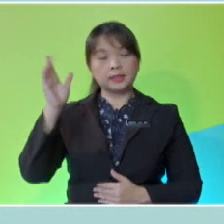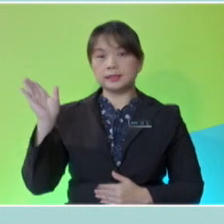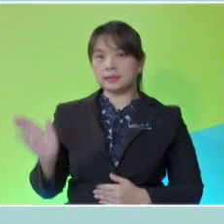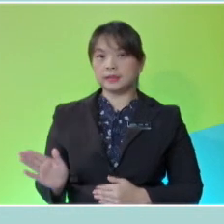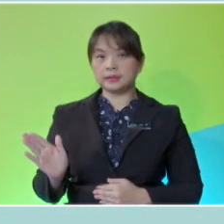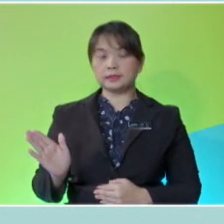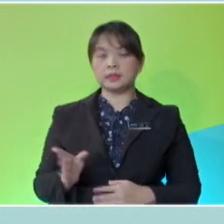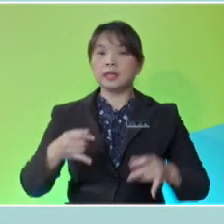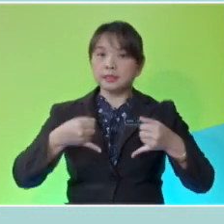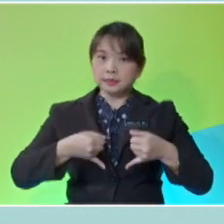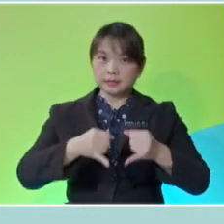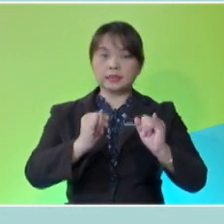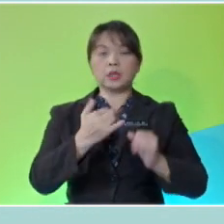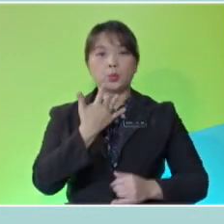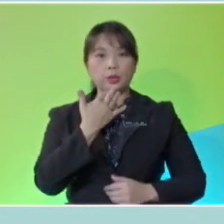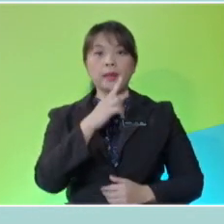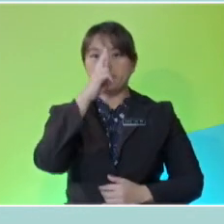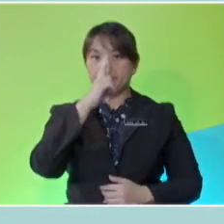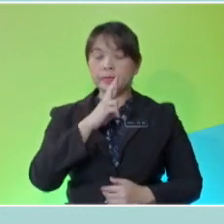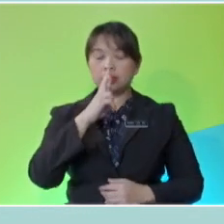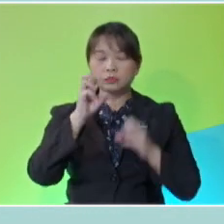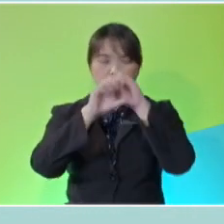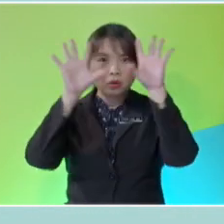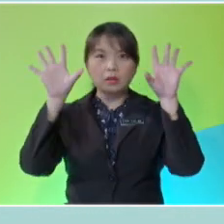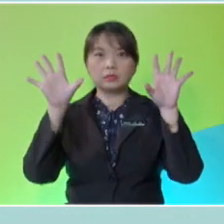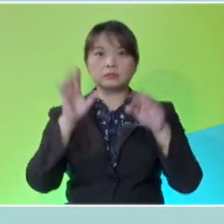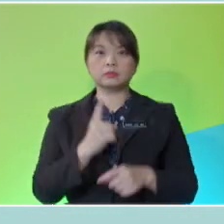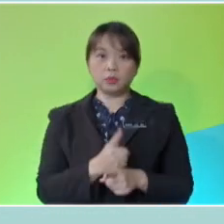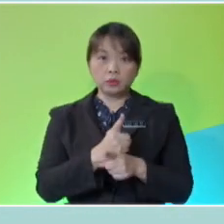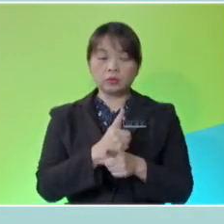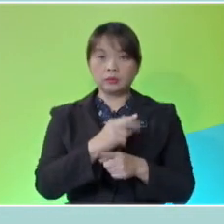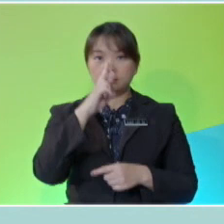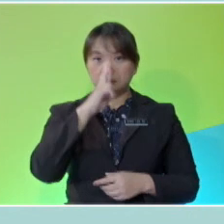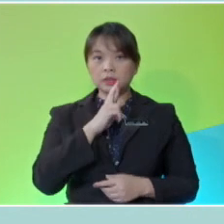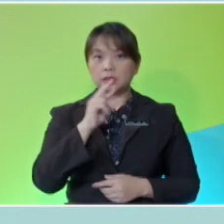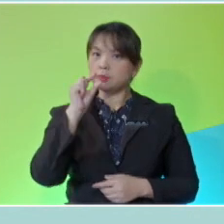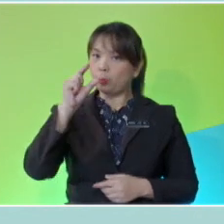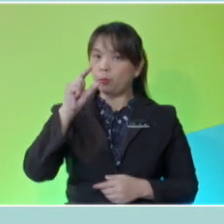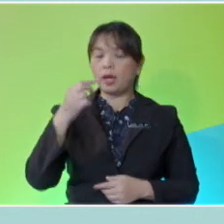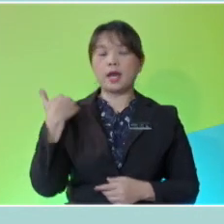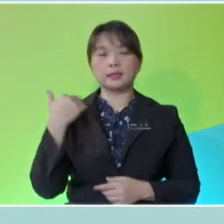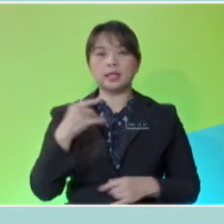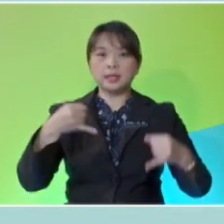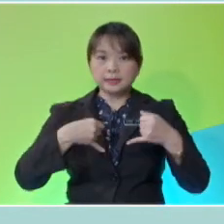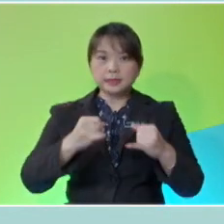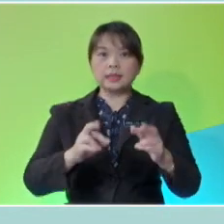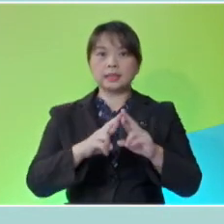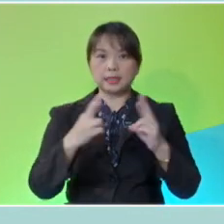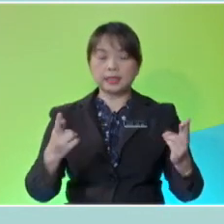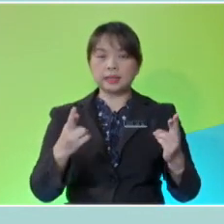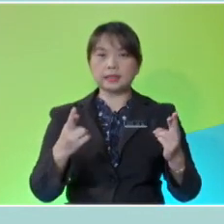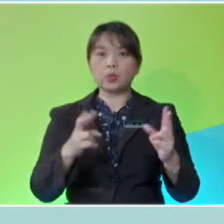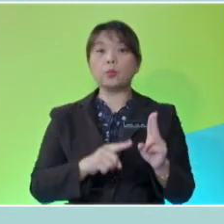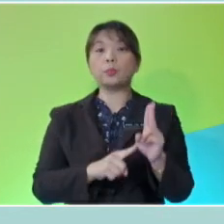dilihat juga Jalan berwarna merah terang Oke warna merah yang tebal itu itu adalah jalan raya utama oke itu pun